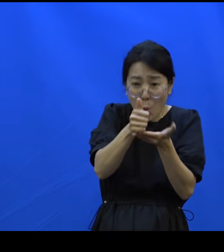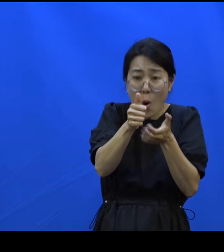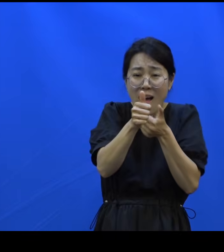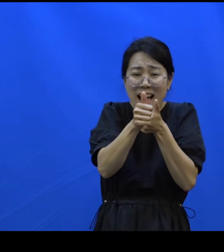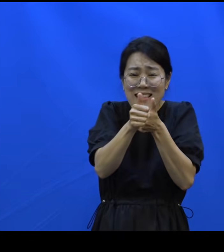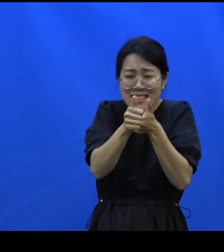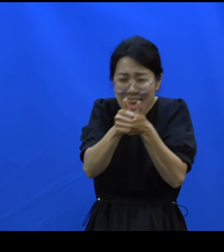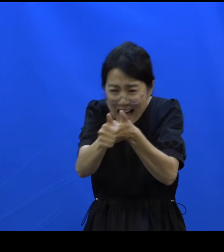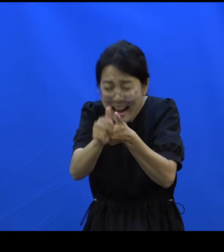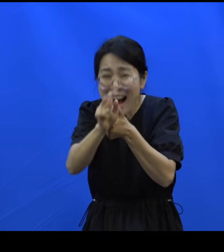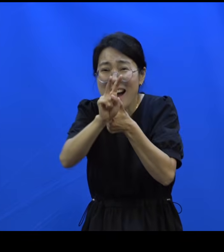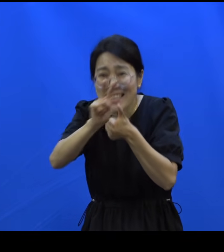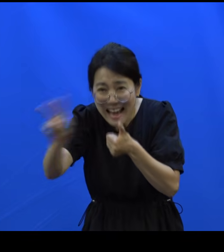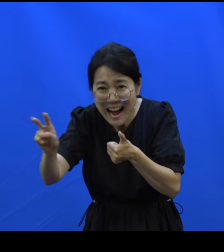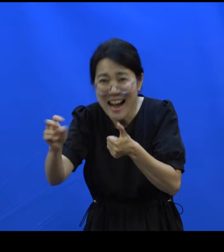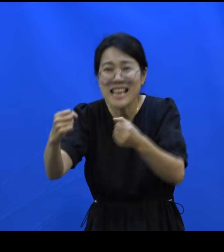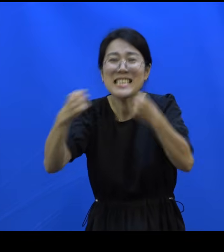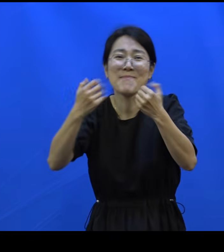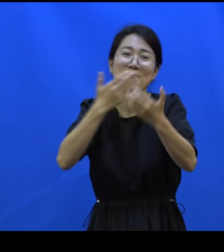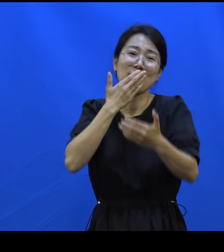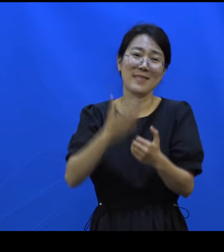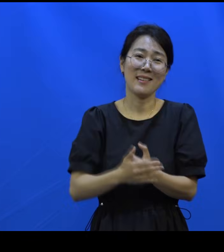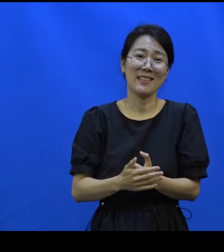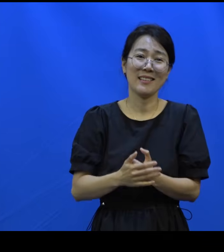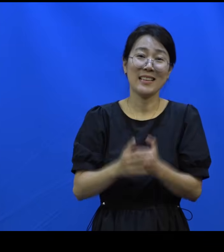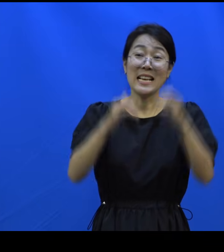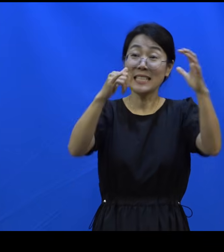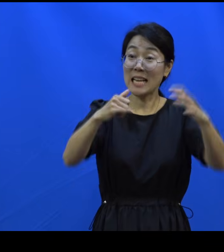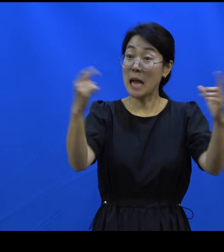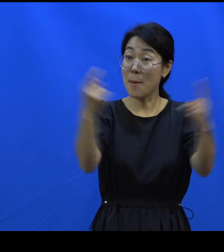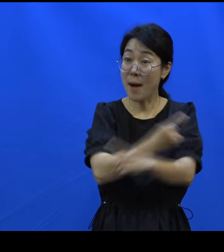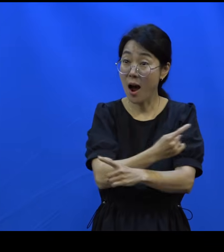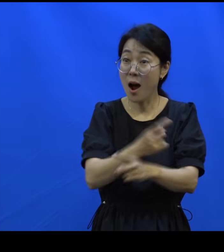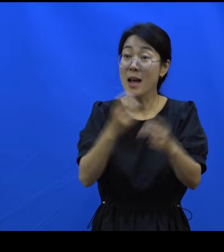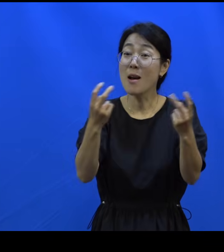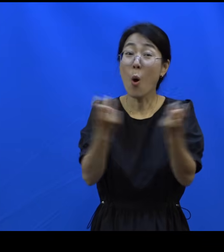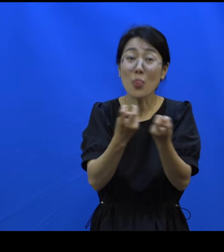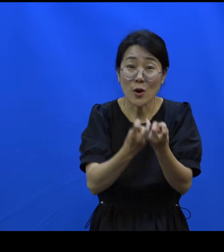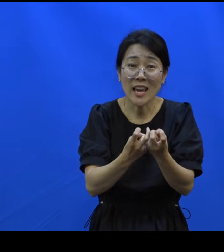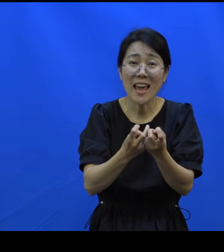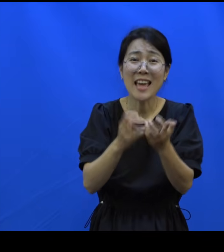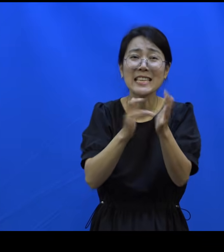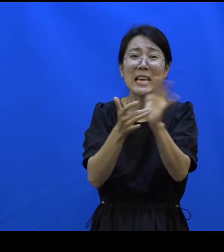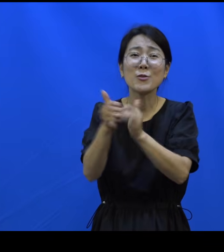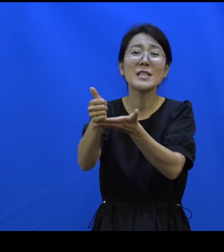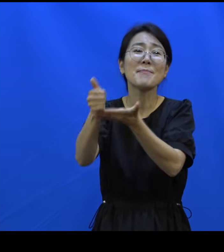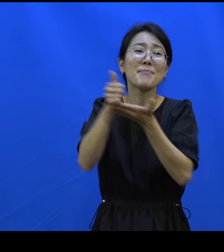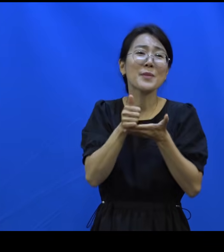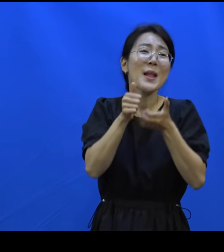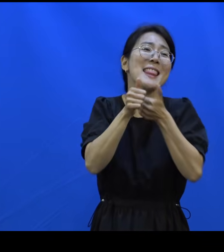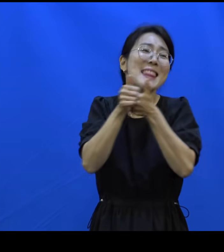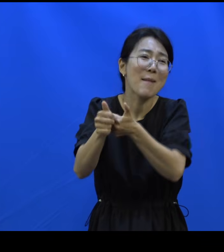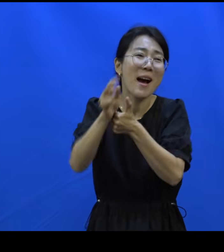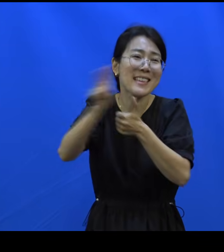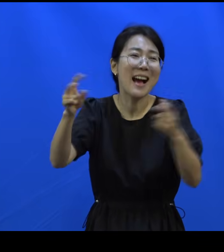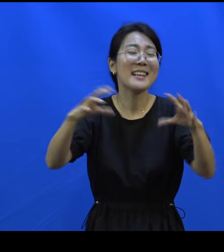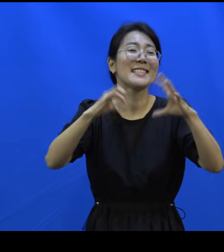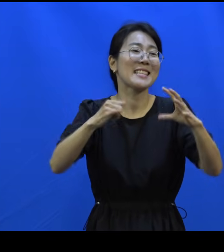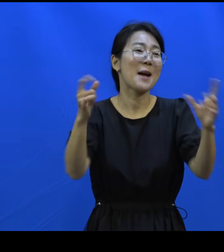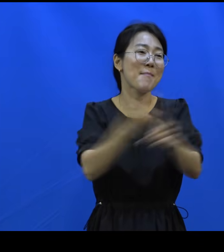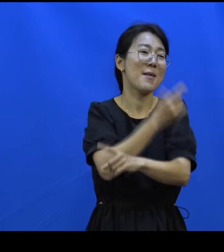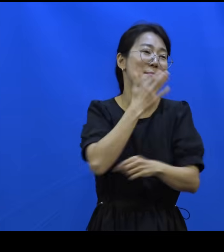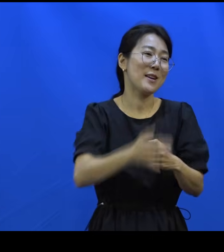세상을 바꿀 힘은 그리스도로부터 나오는 줄로 믿습니다. 여러분, 십자가를 바라보십시오. 십자가 우리에게 주시는 메시지는